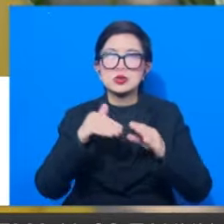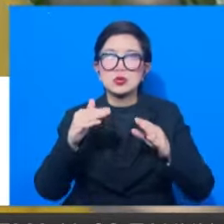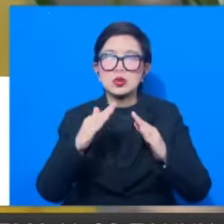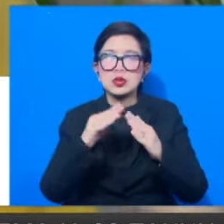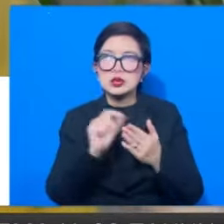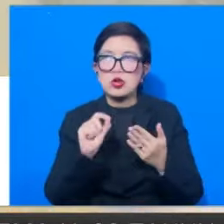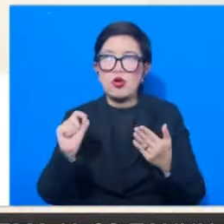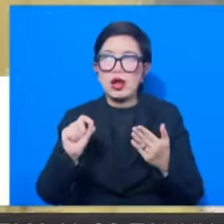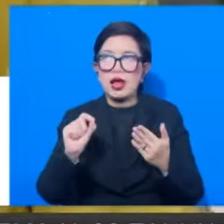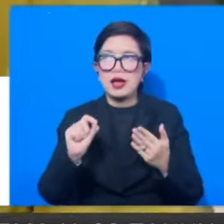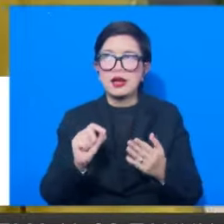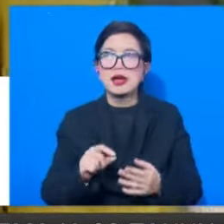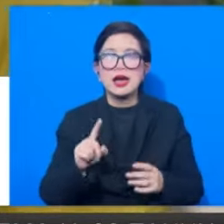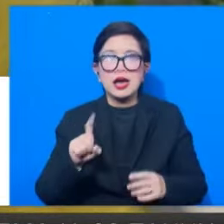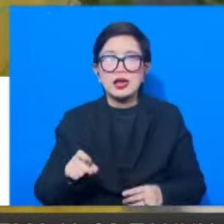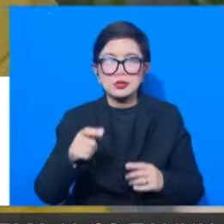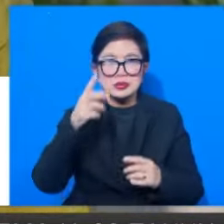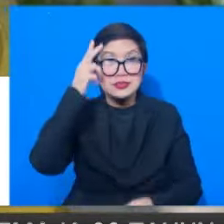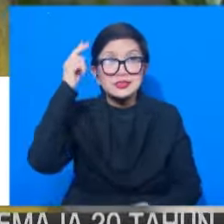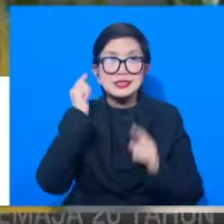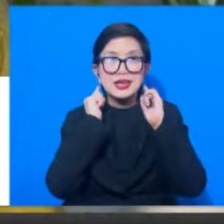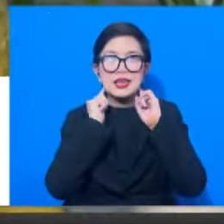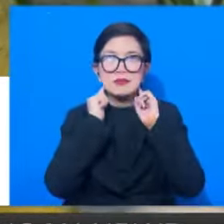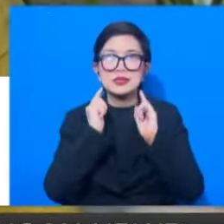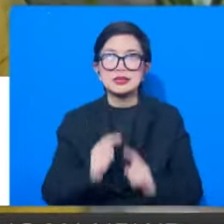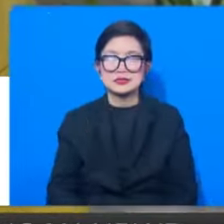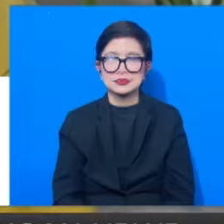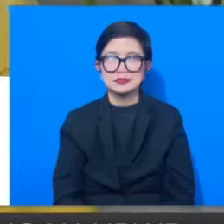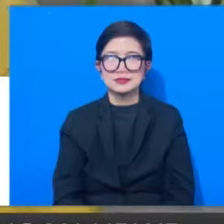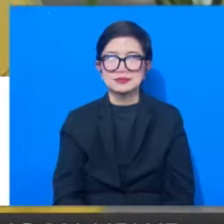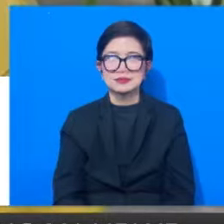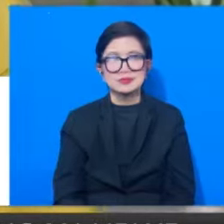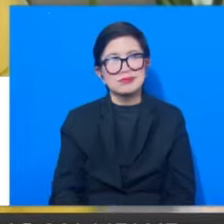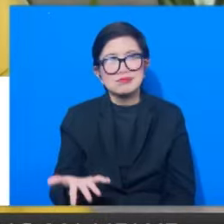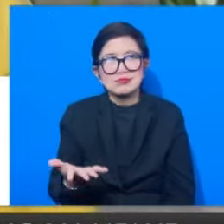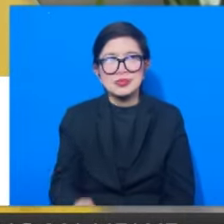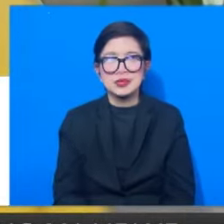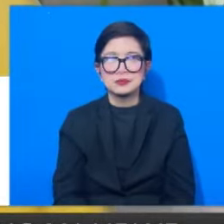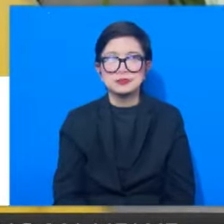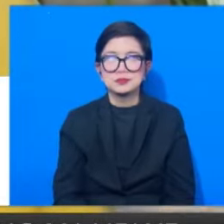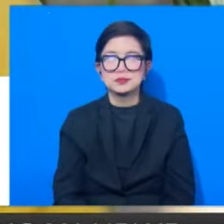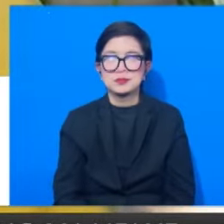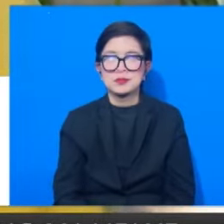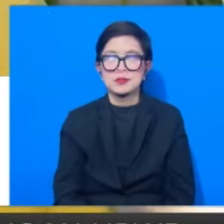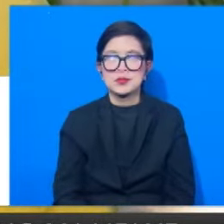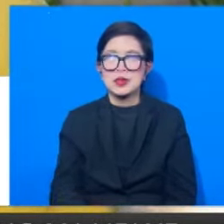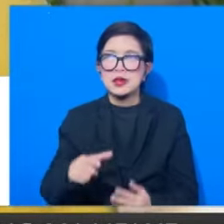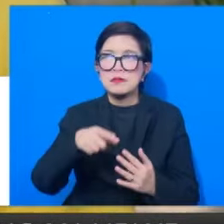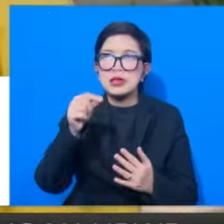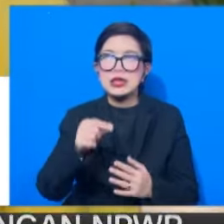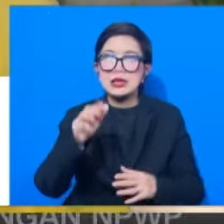sekolah, rambutnya rapi. Potong model apa ini tadi? Yang penting rapi aja, Mas. Okay. Kenapa memilih home